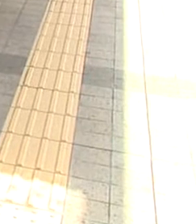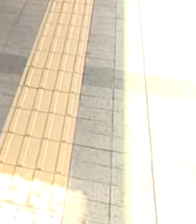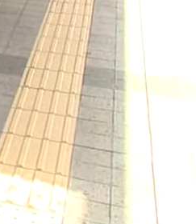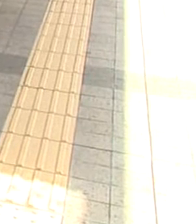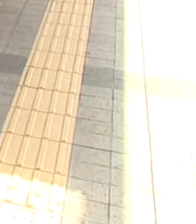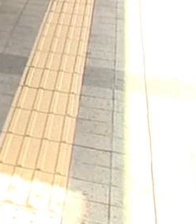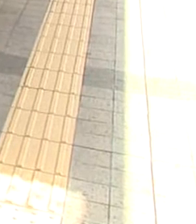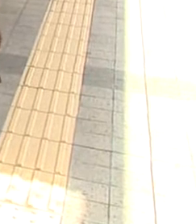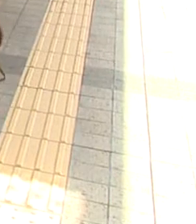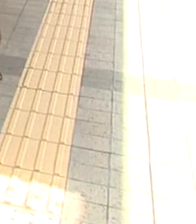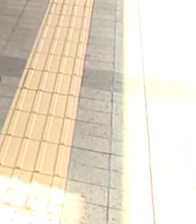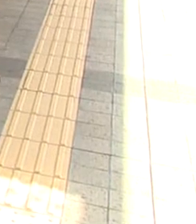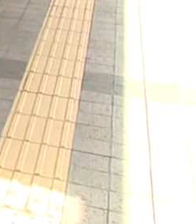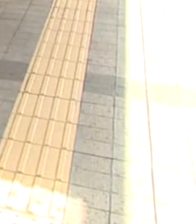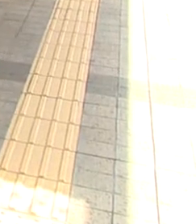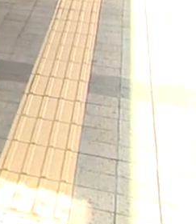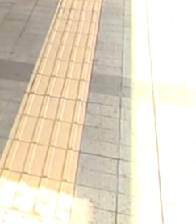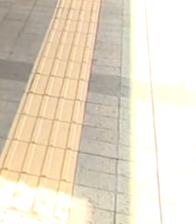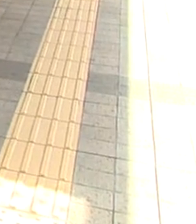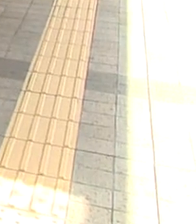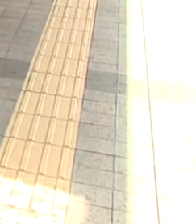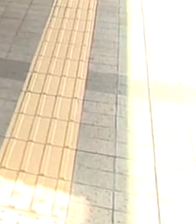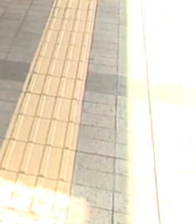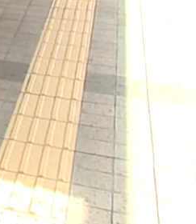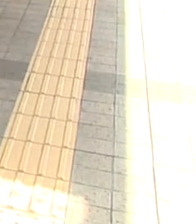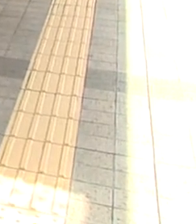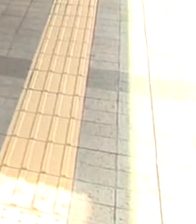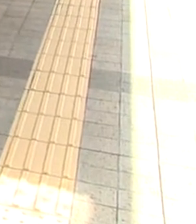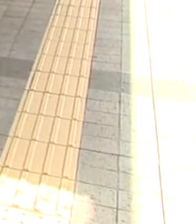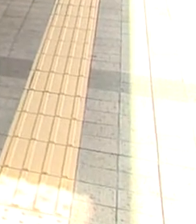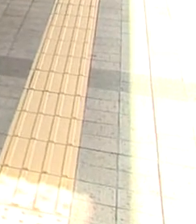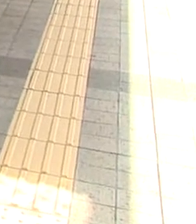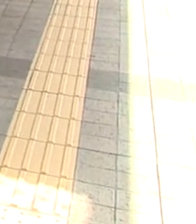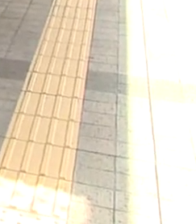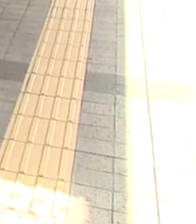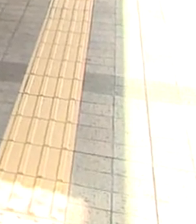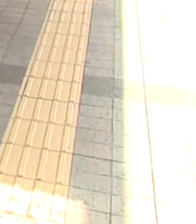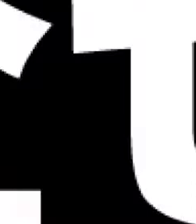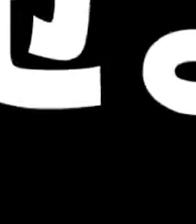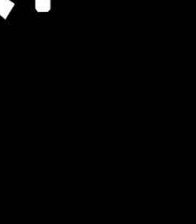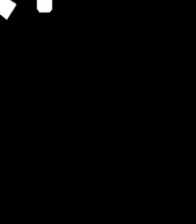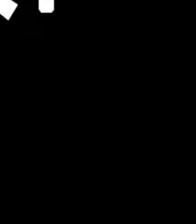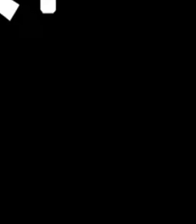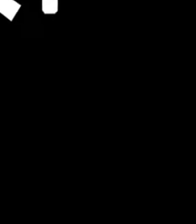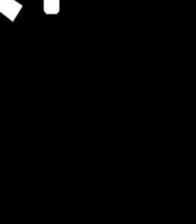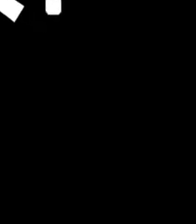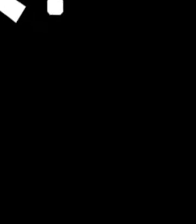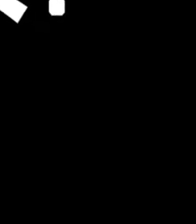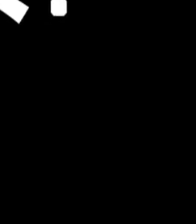旧生駒町役場庁舎を調査せよ。